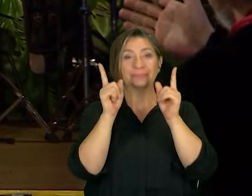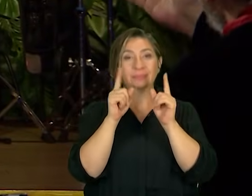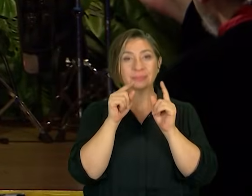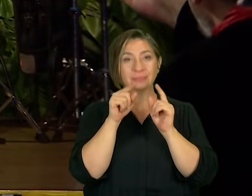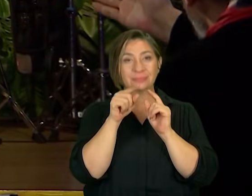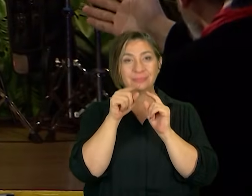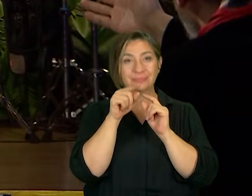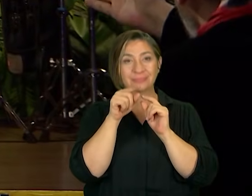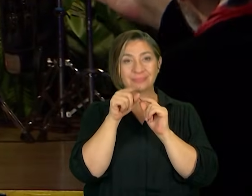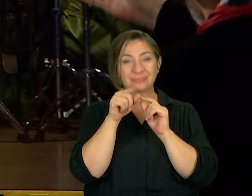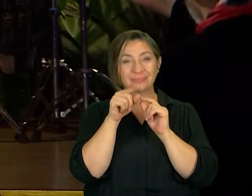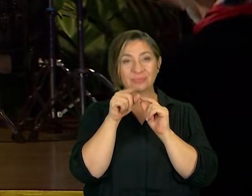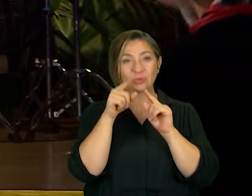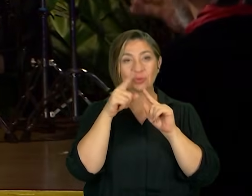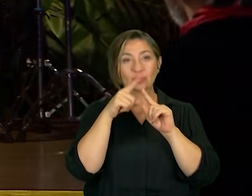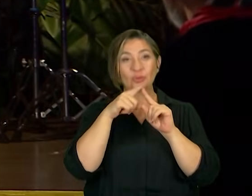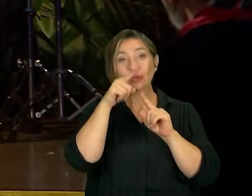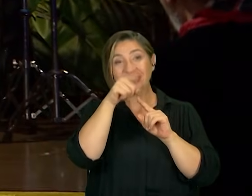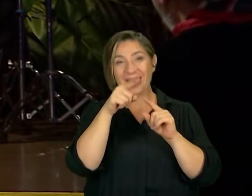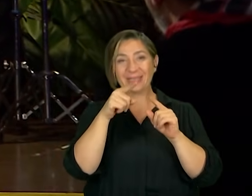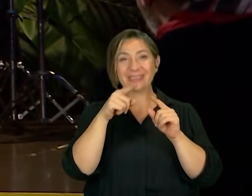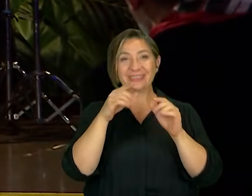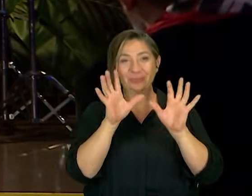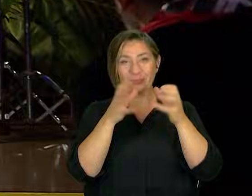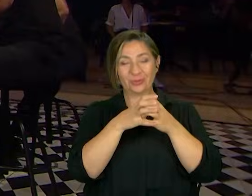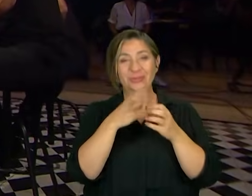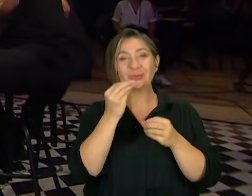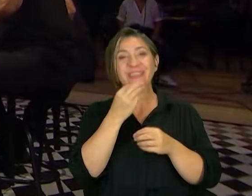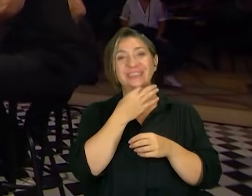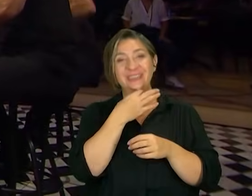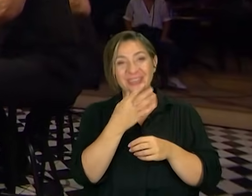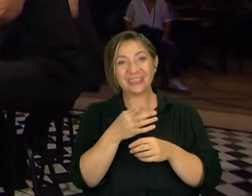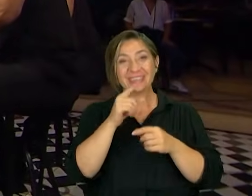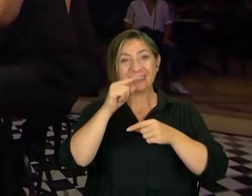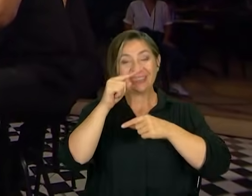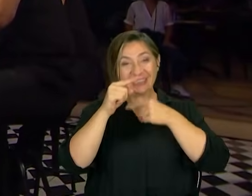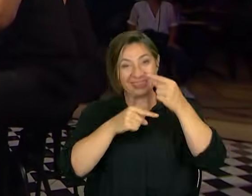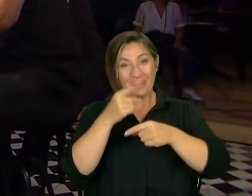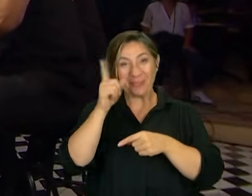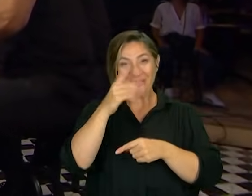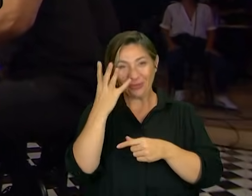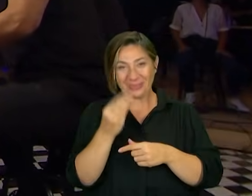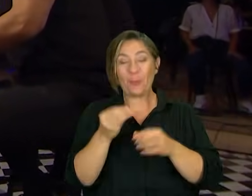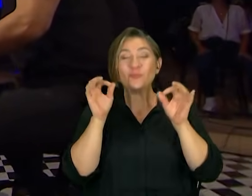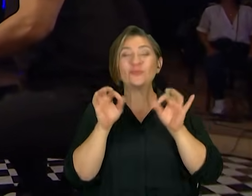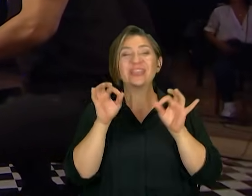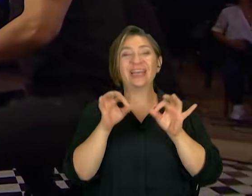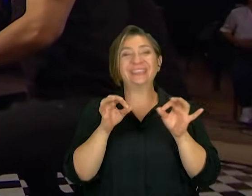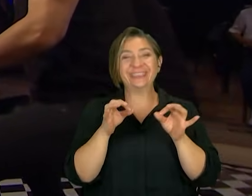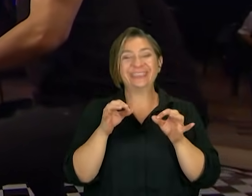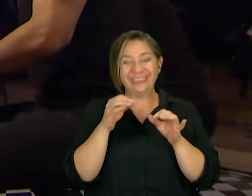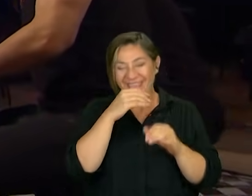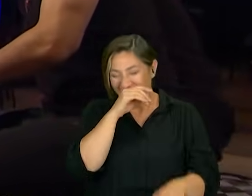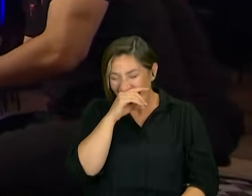arada Tuncer Tunçeli Blues Band'e çok teşekkür ederim. Sizin yerinizde başka birileri olsaydı mutlaka